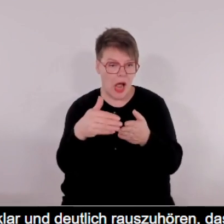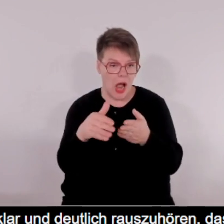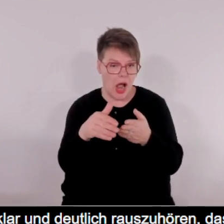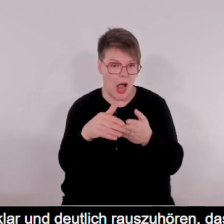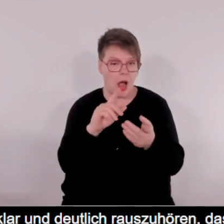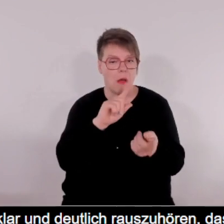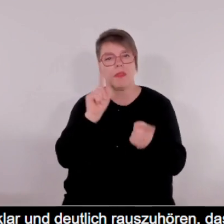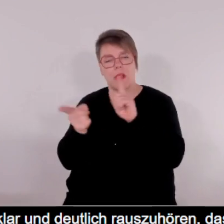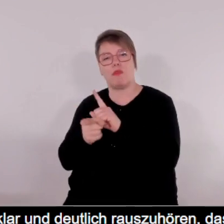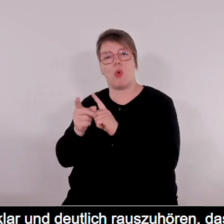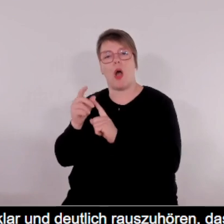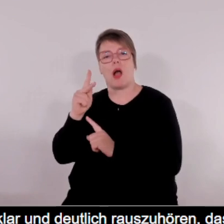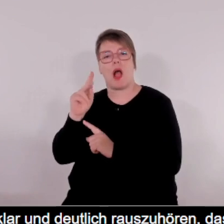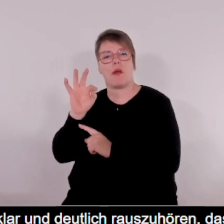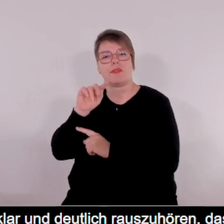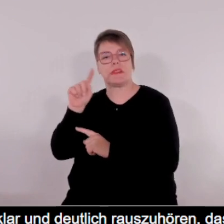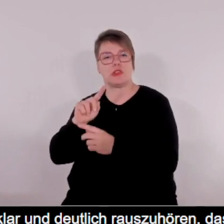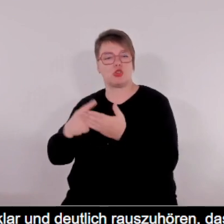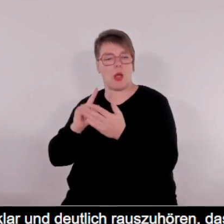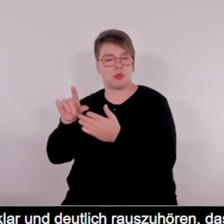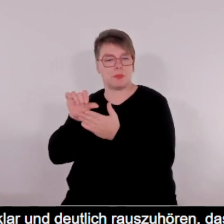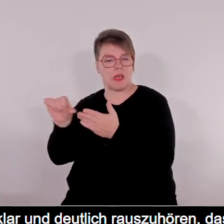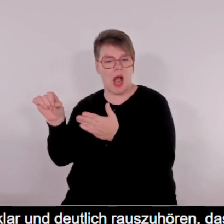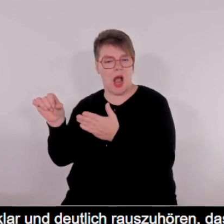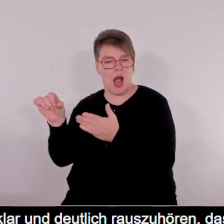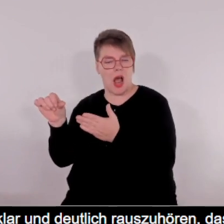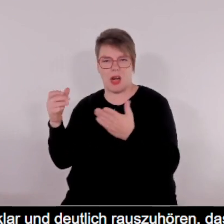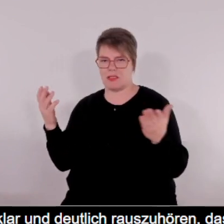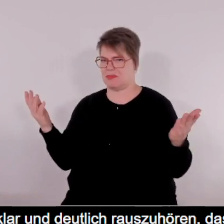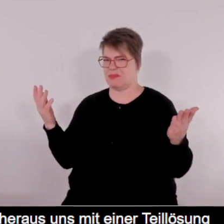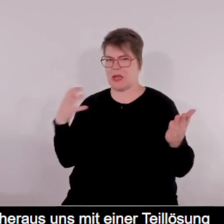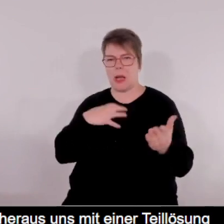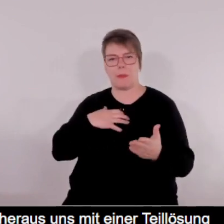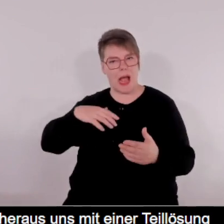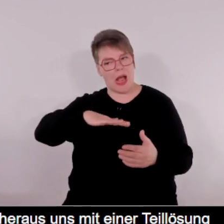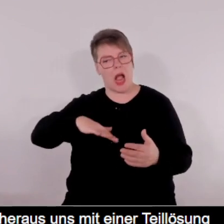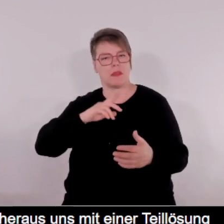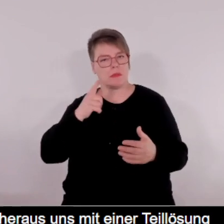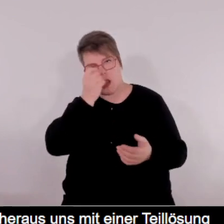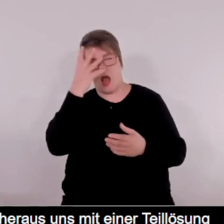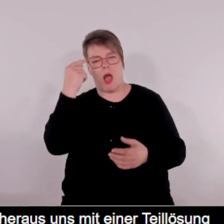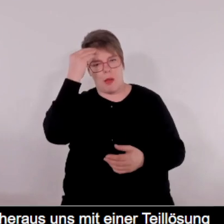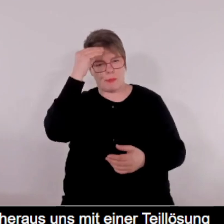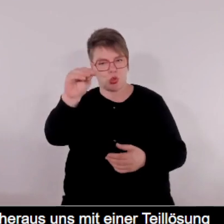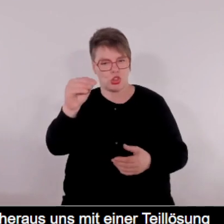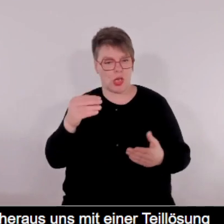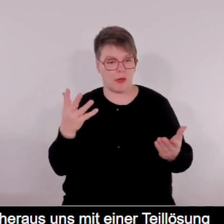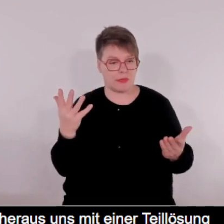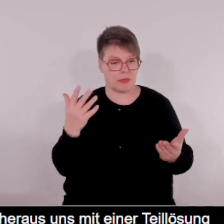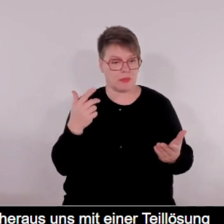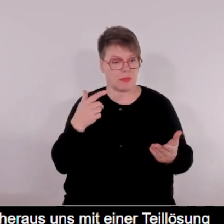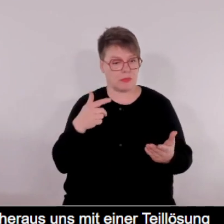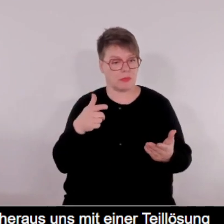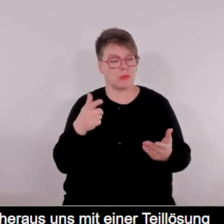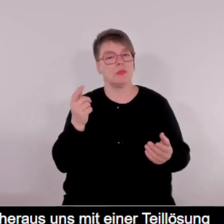Und denn eins ist klar, wenn auch die Lebensmittel vielleicht sogar teurer werden, auch Landwirte haben ja mit Kostensteigerungen